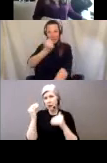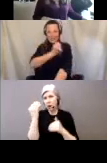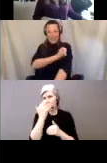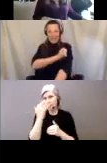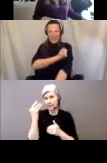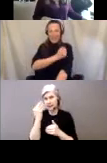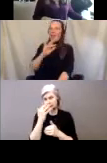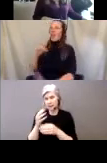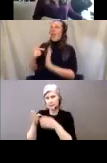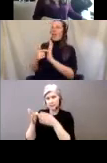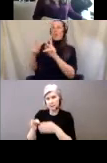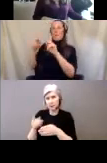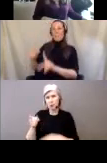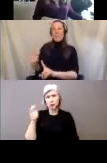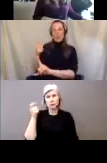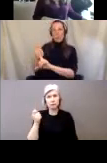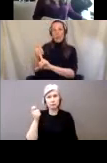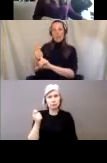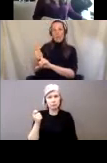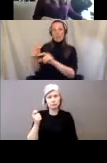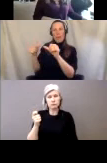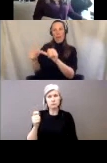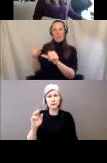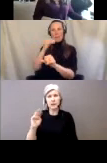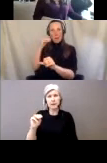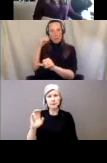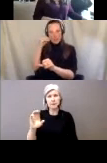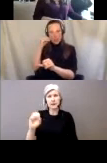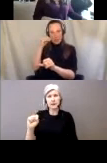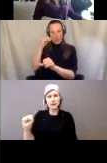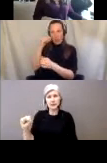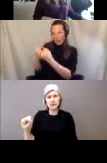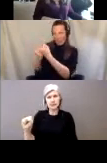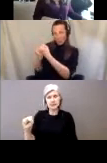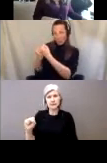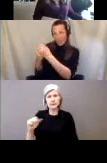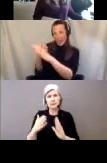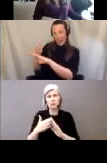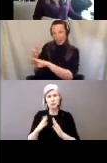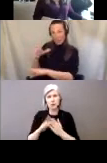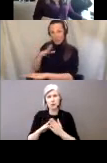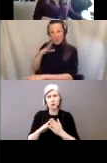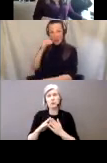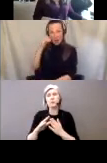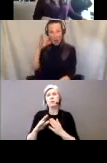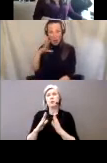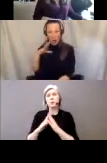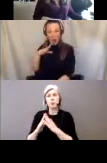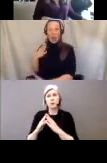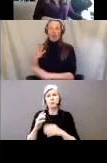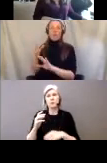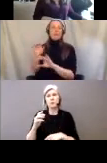Disons qu'on a une personne qui est à la maison, reçoit du soutien de services